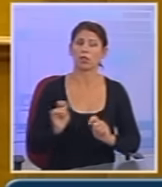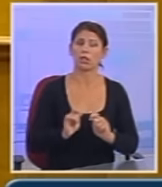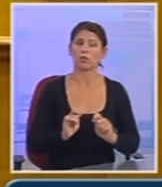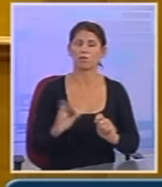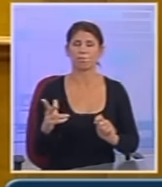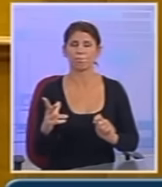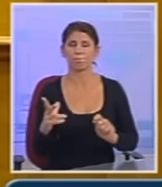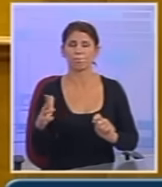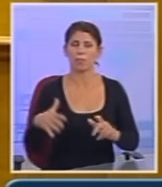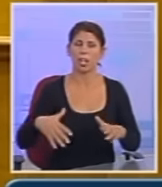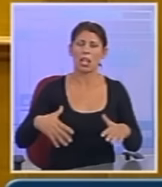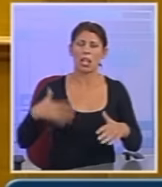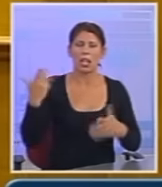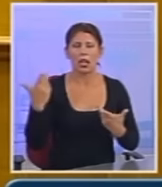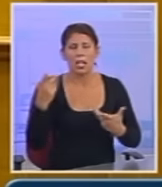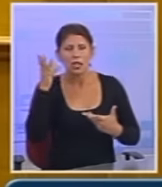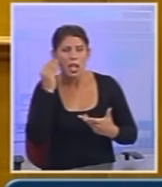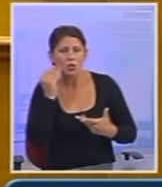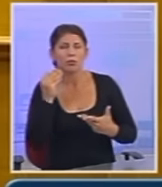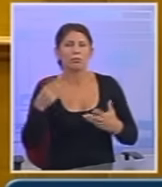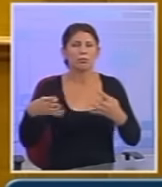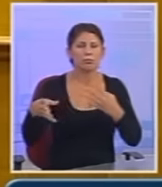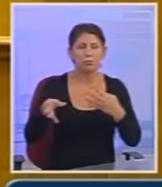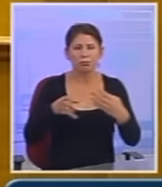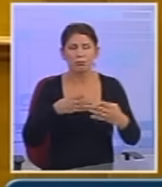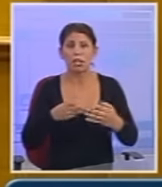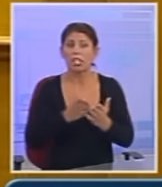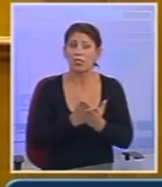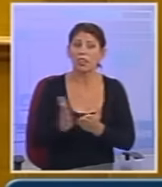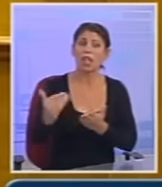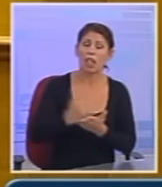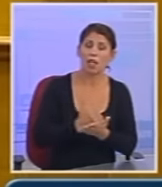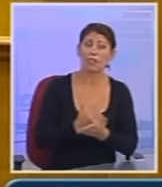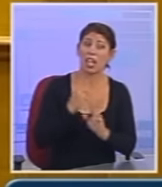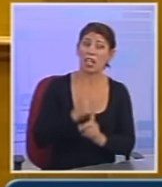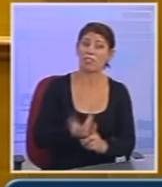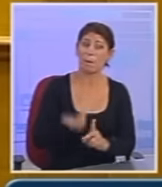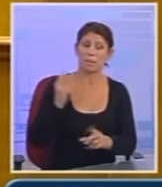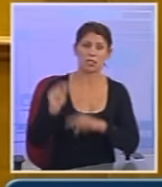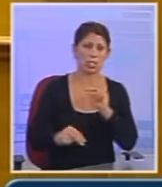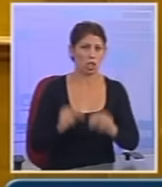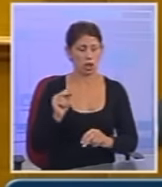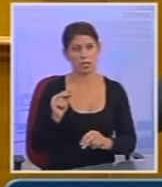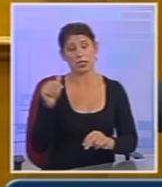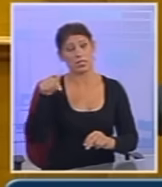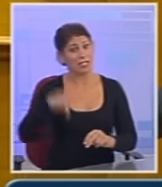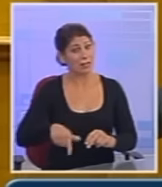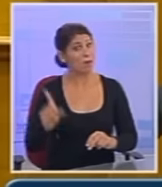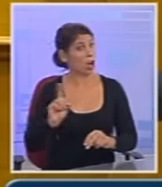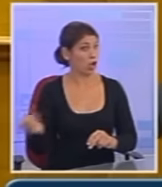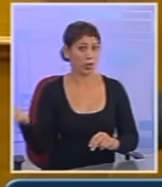σκιές επιδικαίων και αδίκων και μάλιστα προεκλογικά. Γι' αυτό πρέπει να τελειώνουμε. Σήμερα, όχι